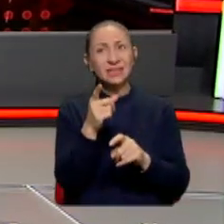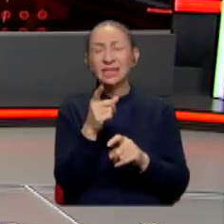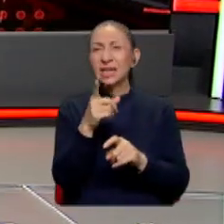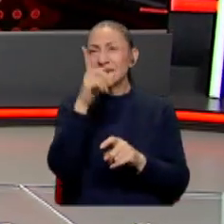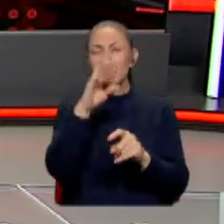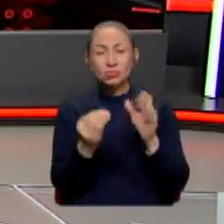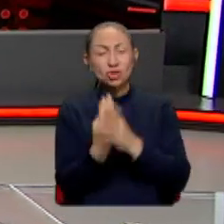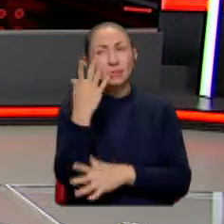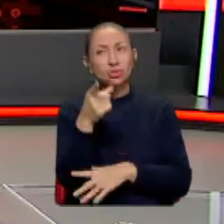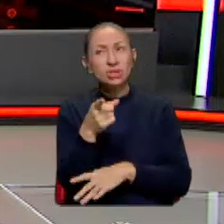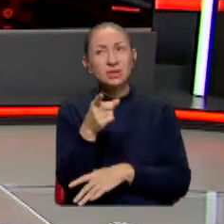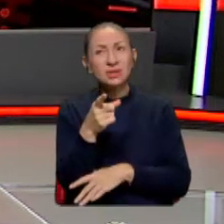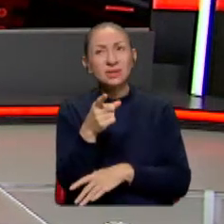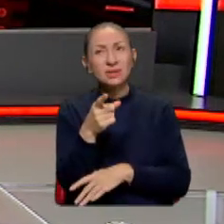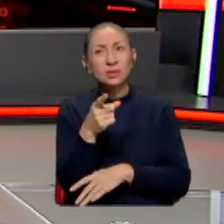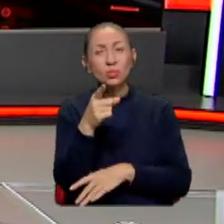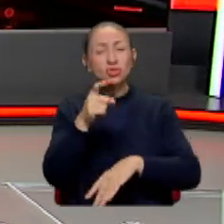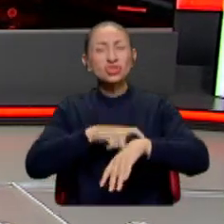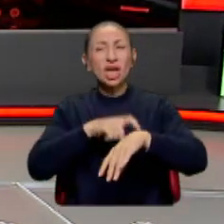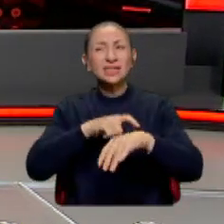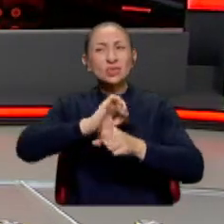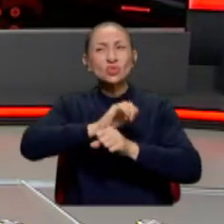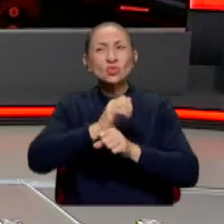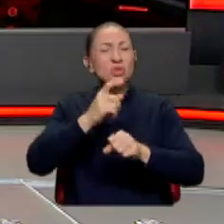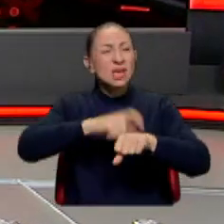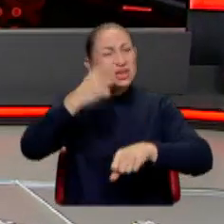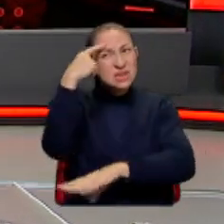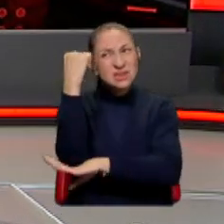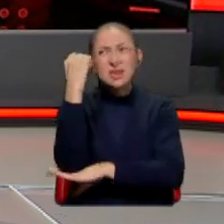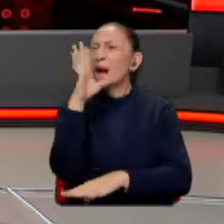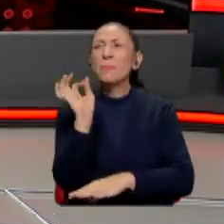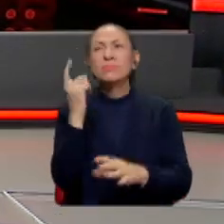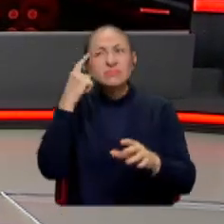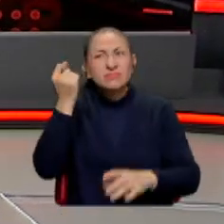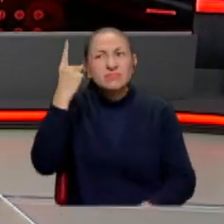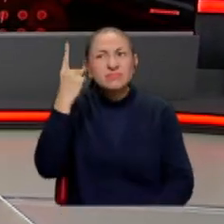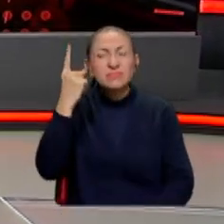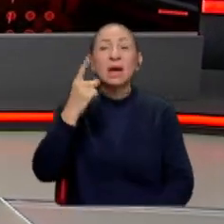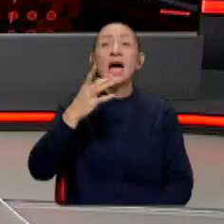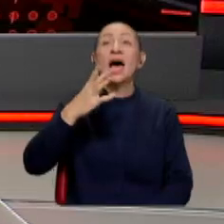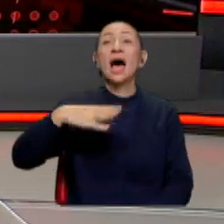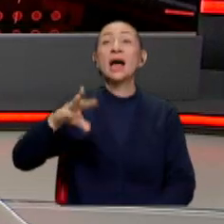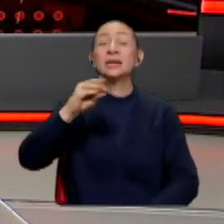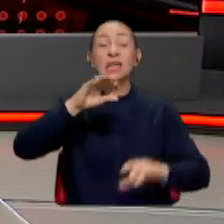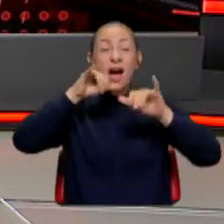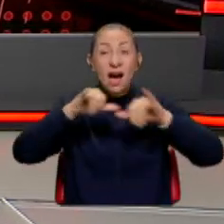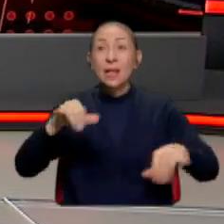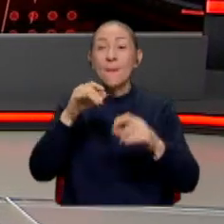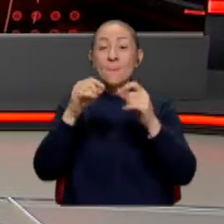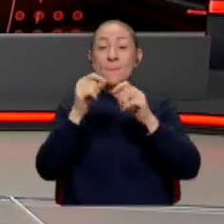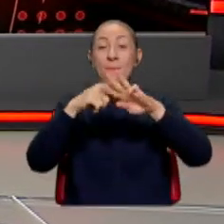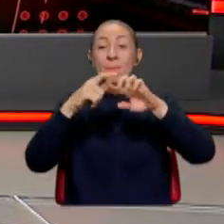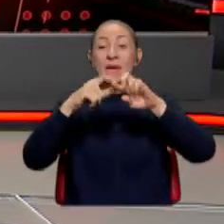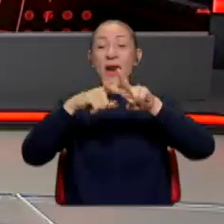Kim çıkartmıştı bu saat zulmünü uygulamasını diye herkes bir ağızdan Berat